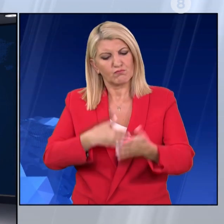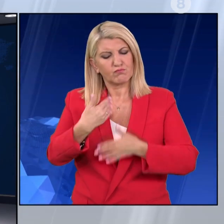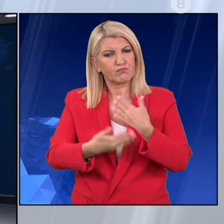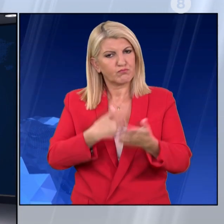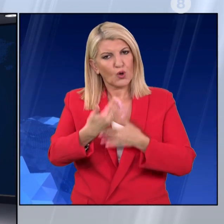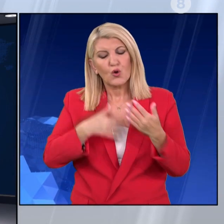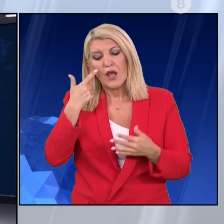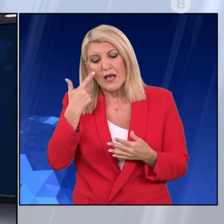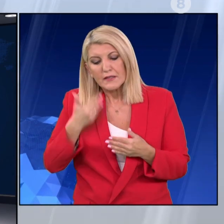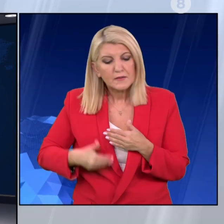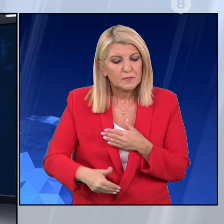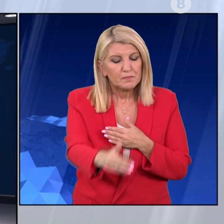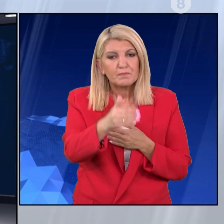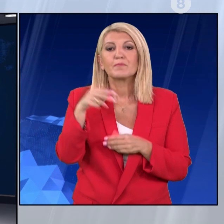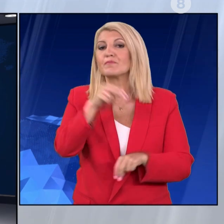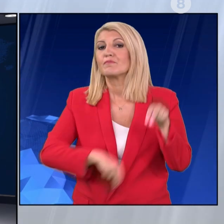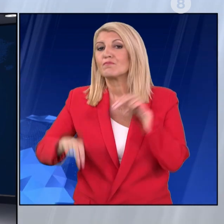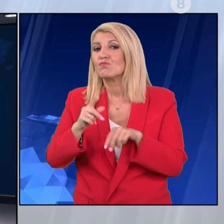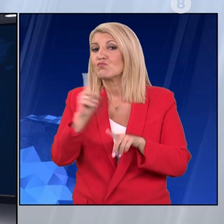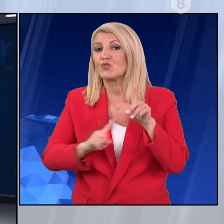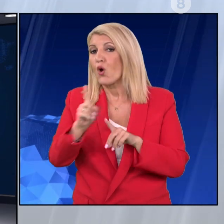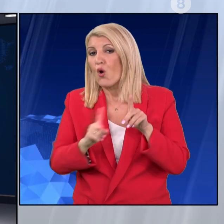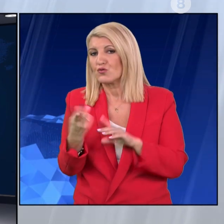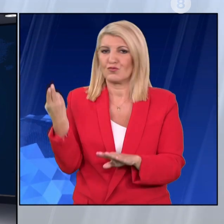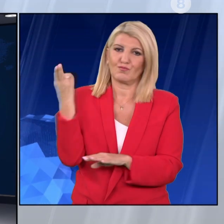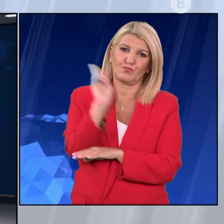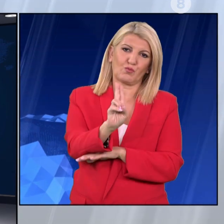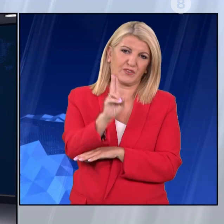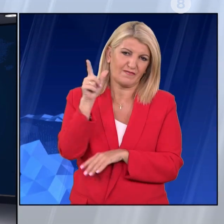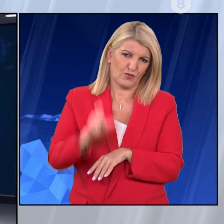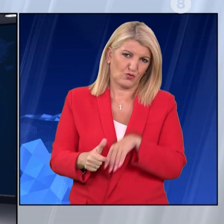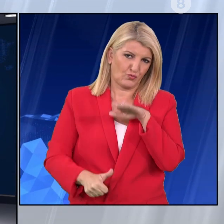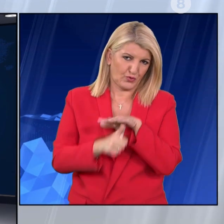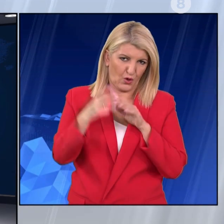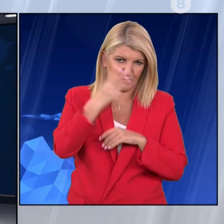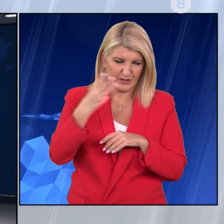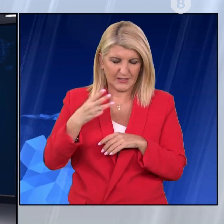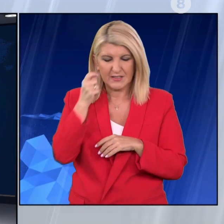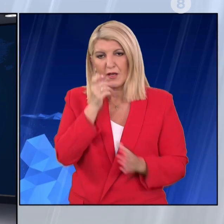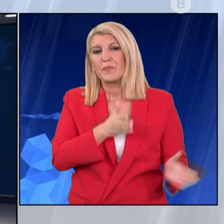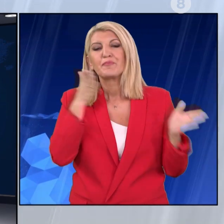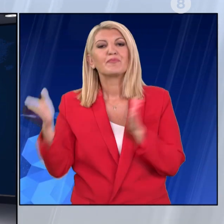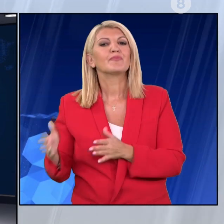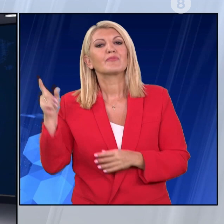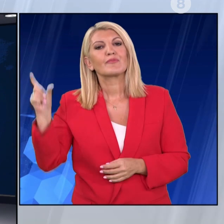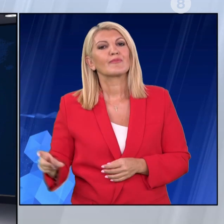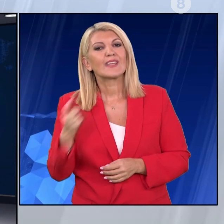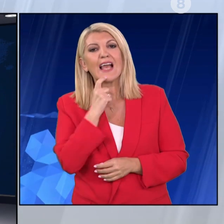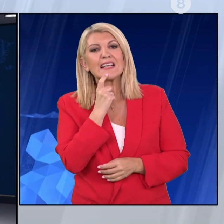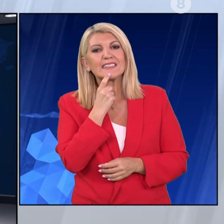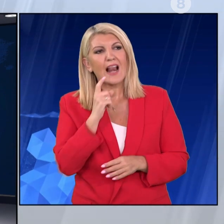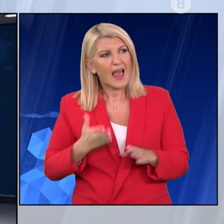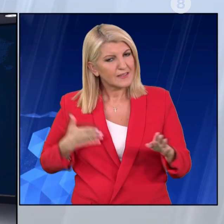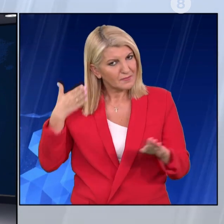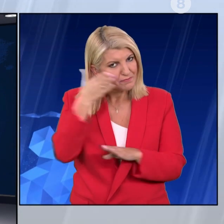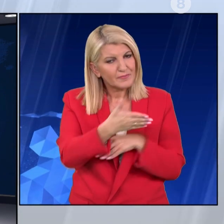του αλέξη τσίπρα από τη μία ο στέφανος κασελάκης βρέθηκε στην καρδίτσα όπου ζητούσε από τους πλημμυροπαθείς να του μιλούν στον